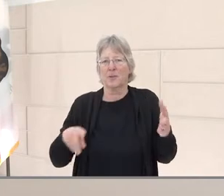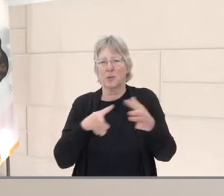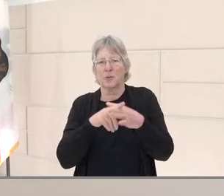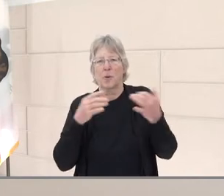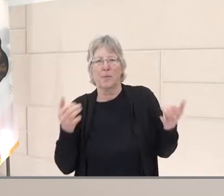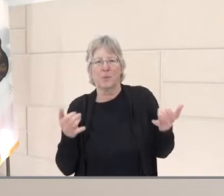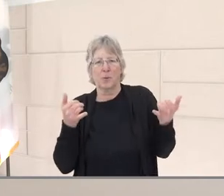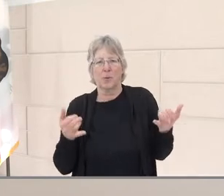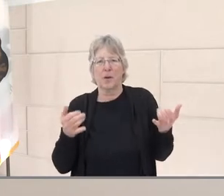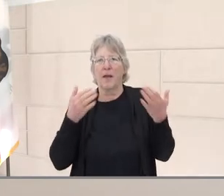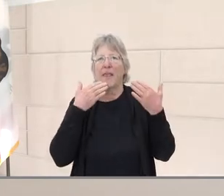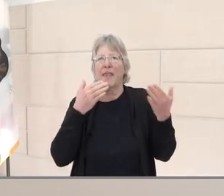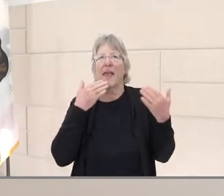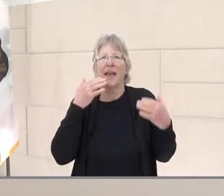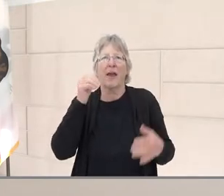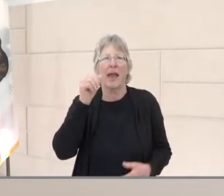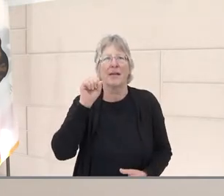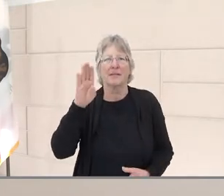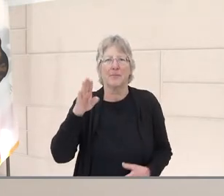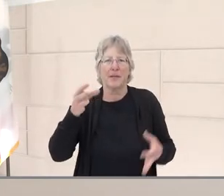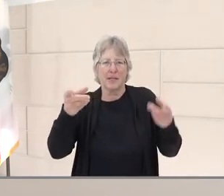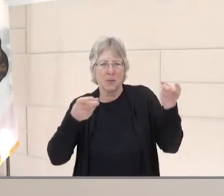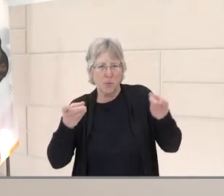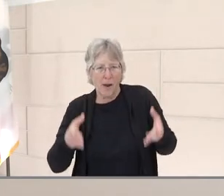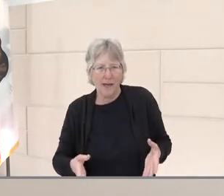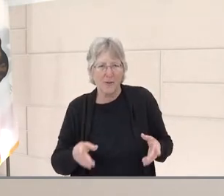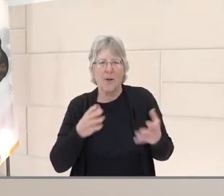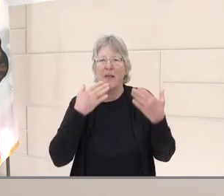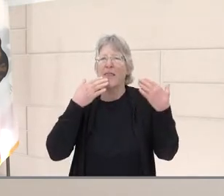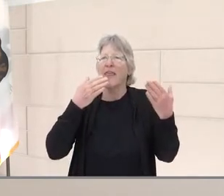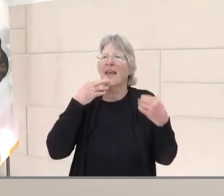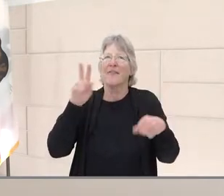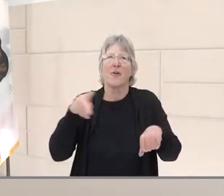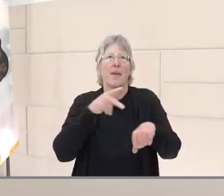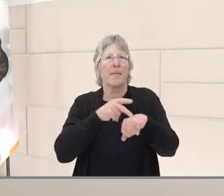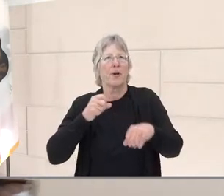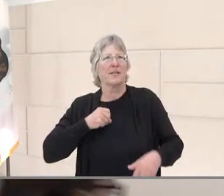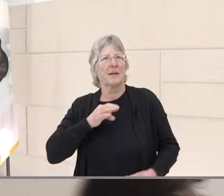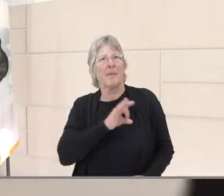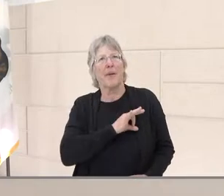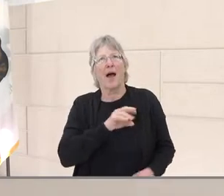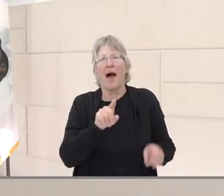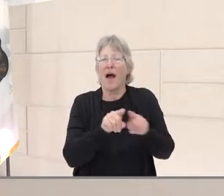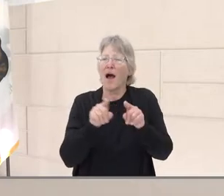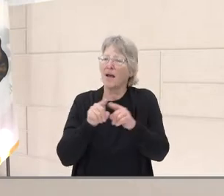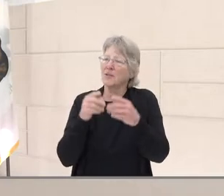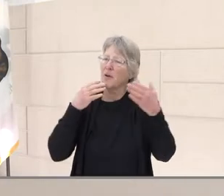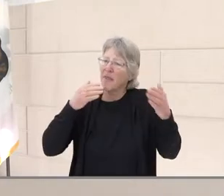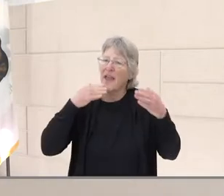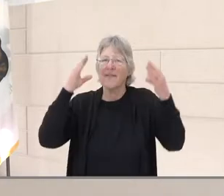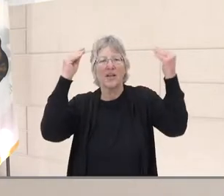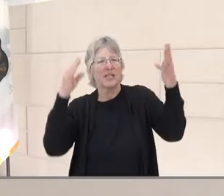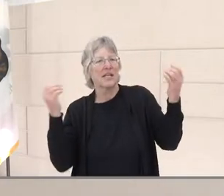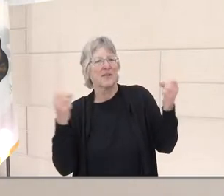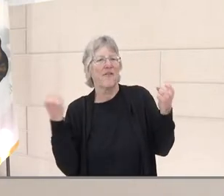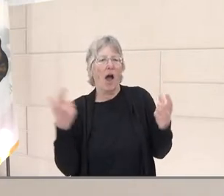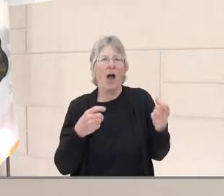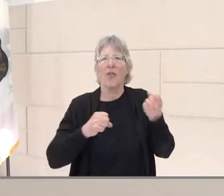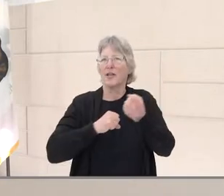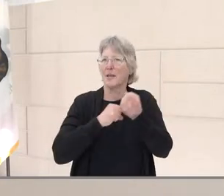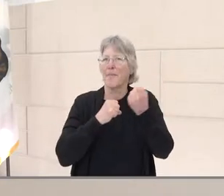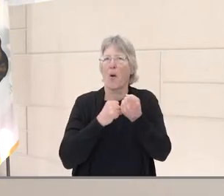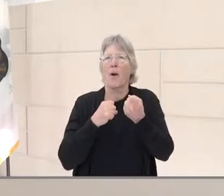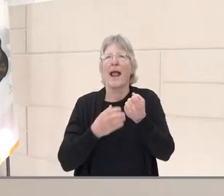សូមអរគុណចំនួនទៅសិស្សទាំងអស់ដែលបានមកចូលរួមបង្ហាញថ្លែងសន្ទរកថាក្នុងពេលនេះនៅអ្វីដែ